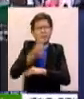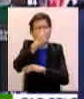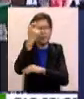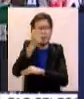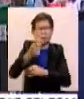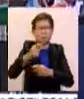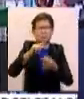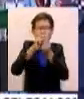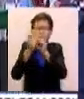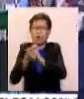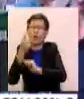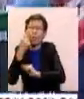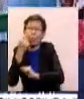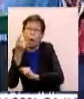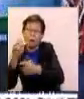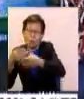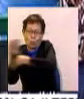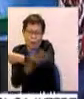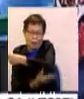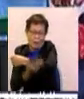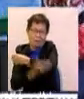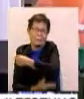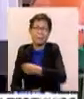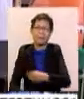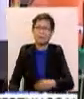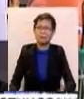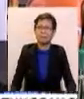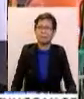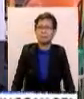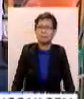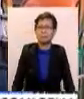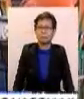berikutan tukaran mata wang asing.